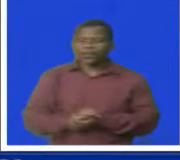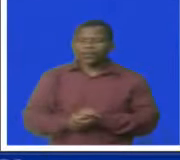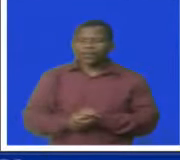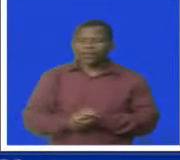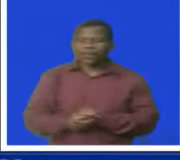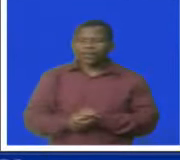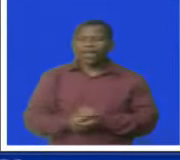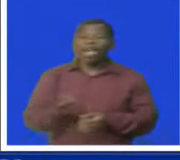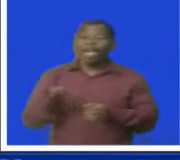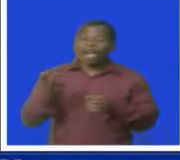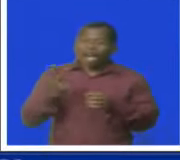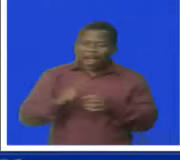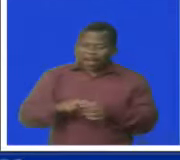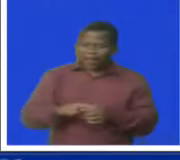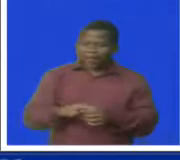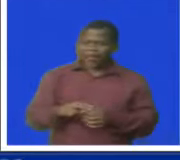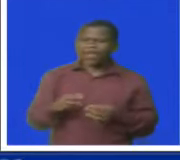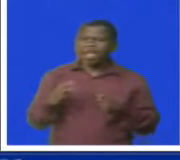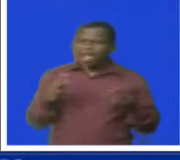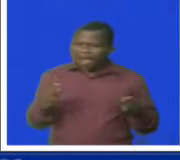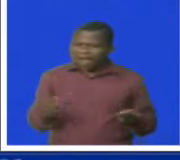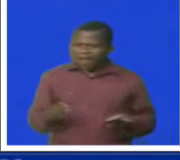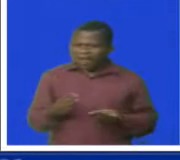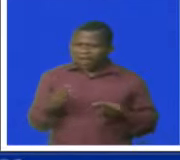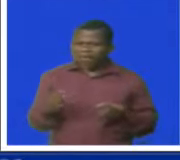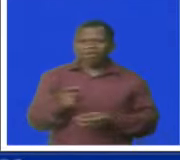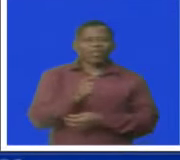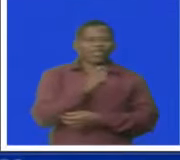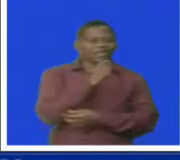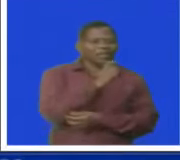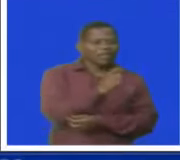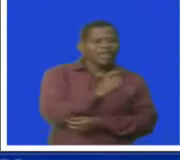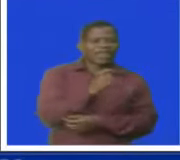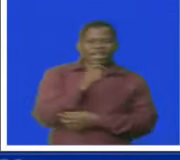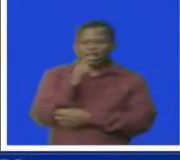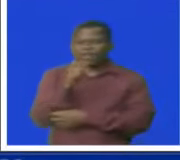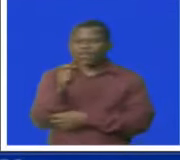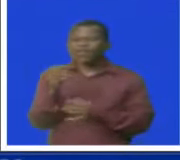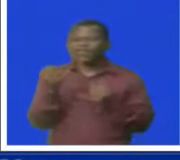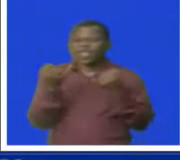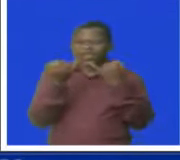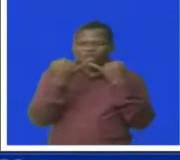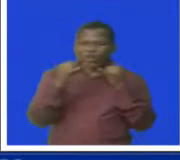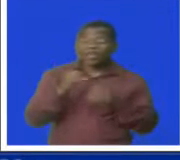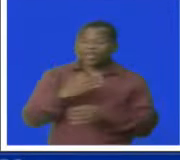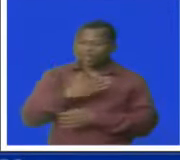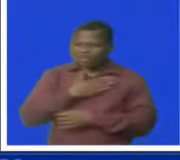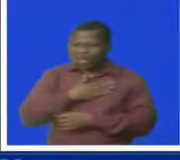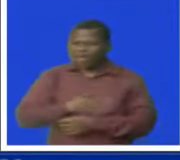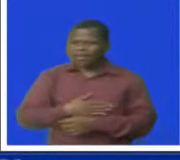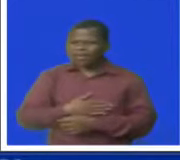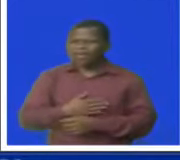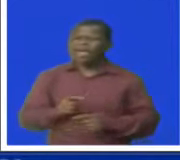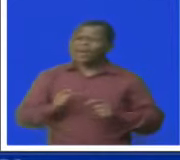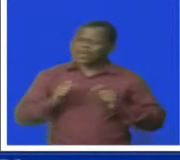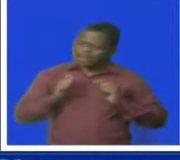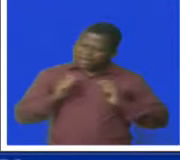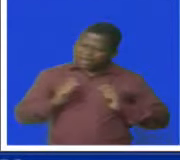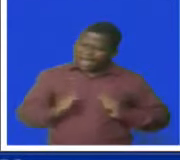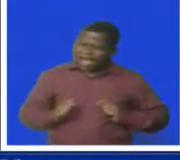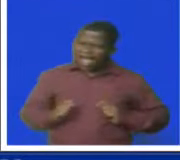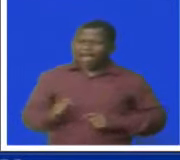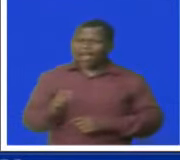le information baya ngokukhathala. So akudzingi ukuthi sibe nalona ufikile wabuta into yini,